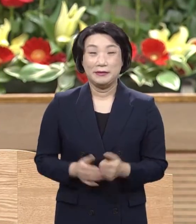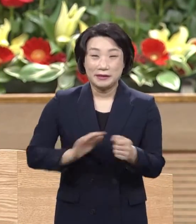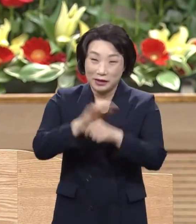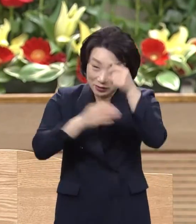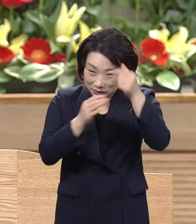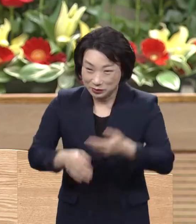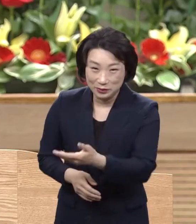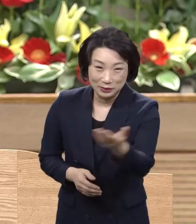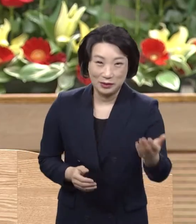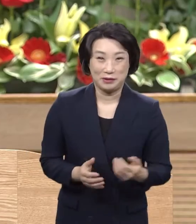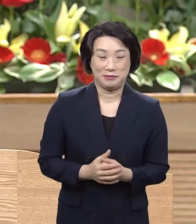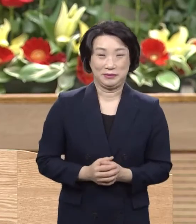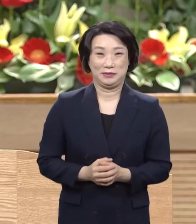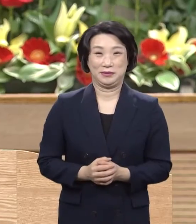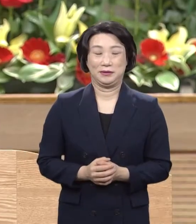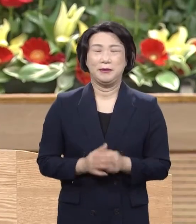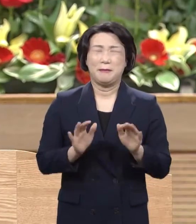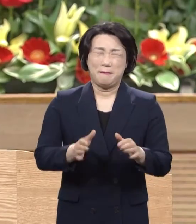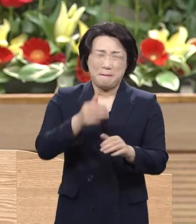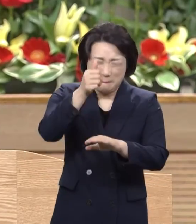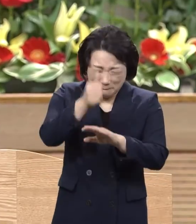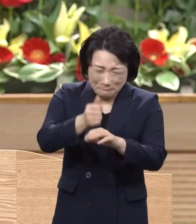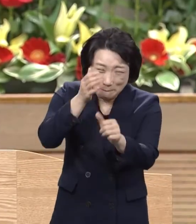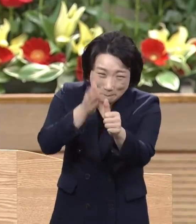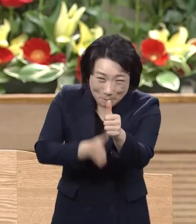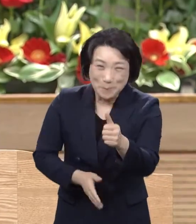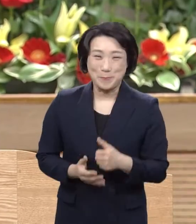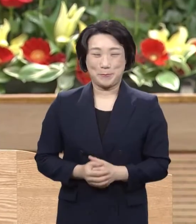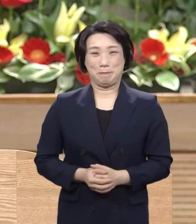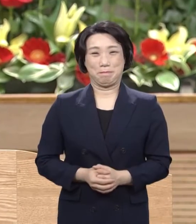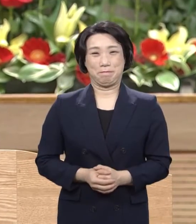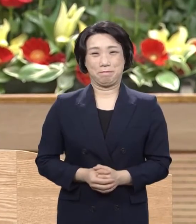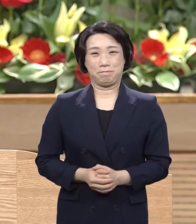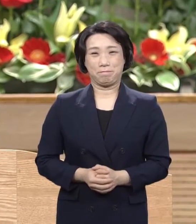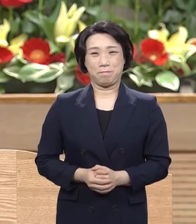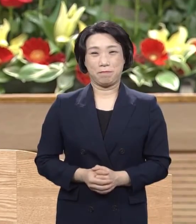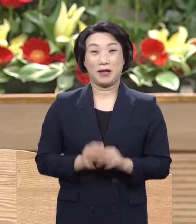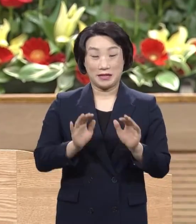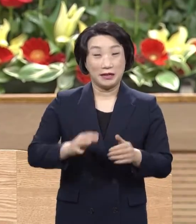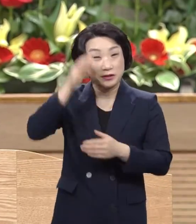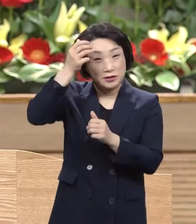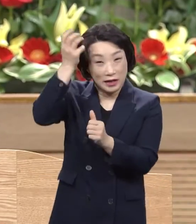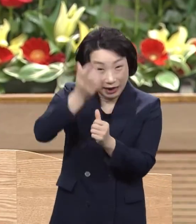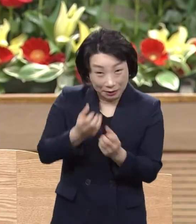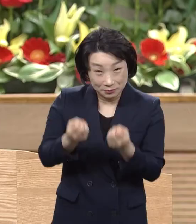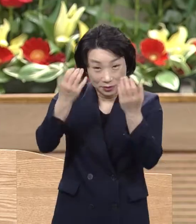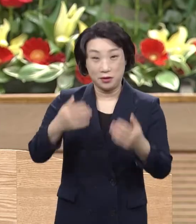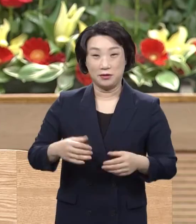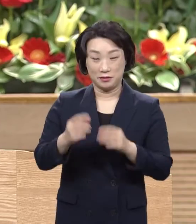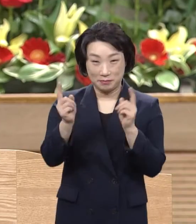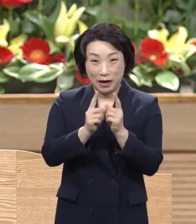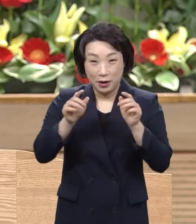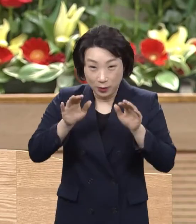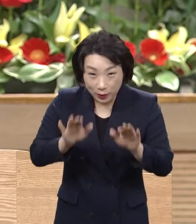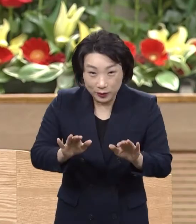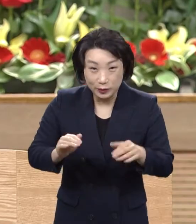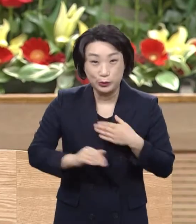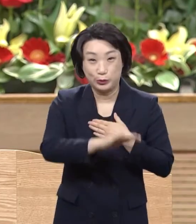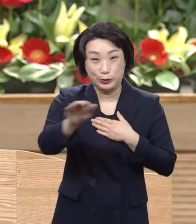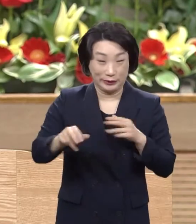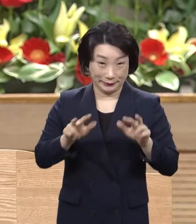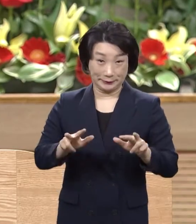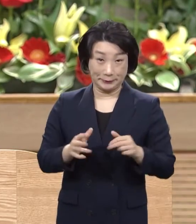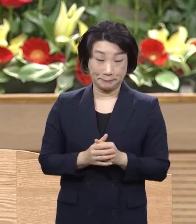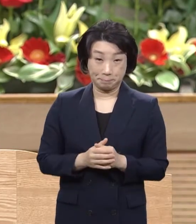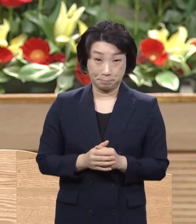사랑하는 성도 여러분들이요, 간절히 비옵나니 성령 강림절을 맞이해서 우리는